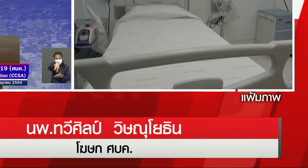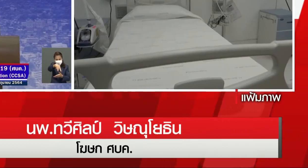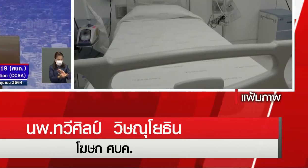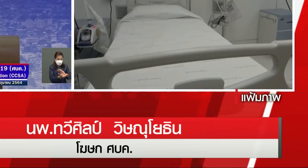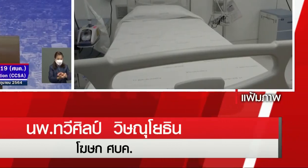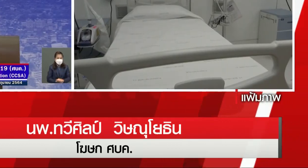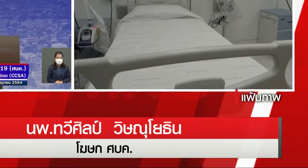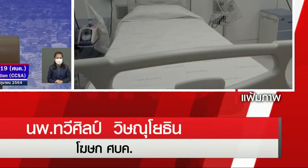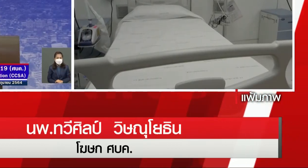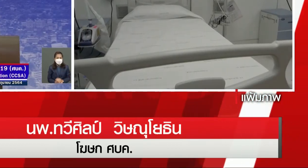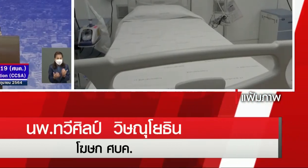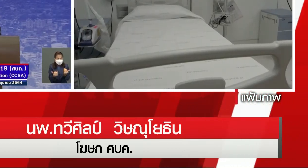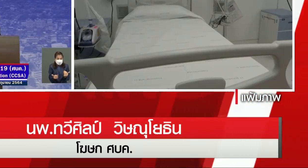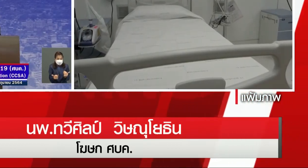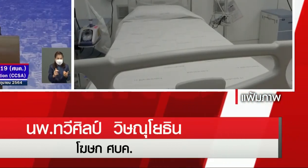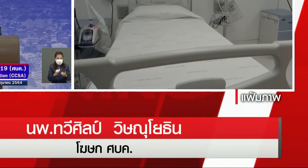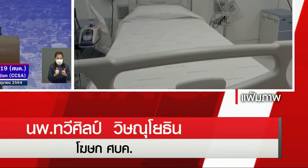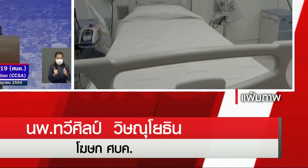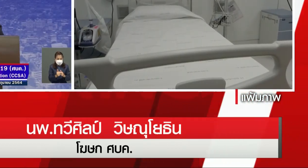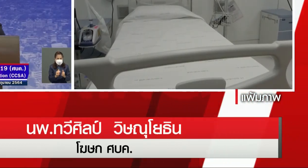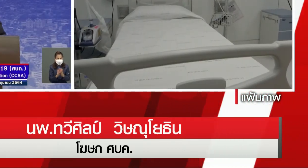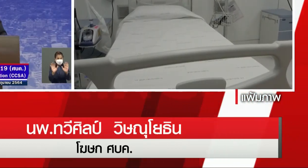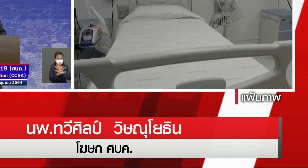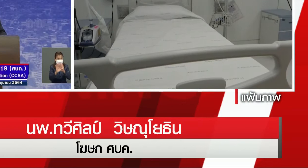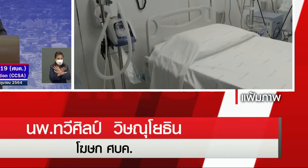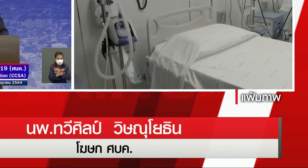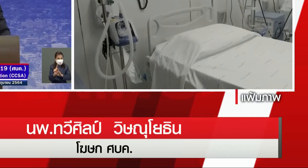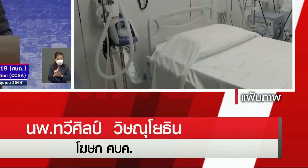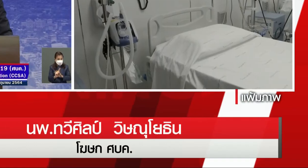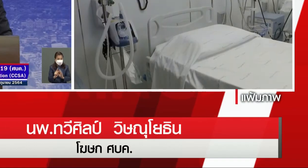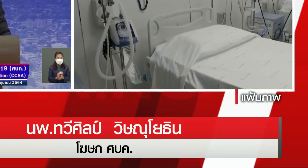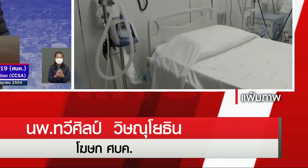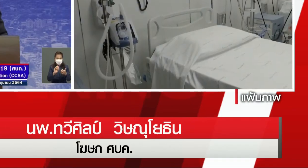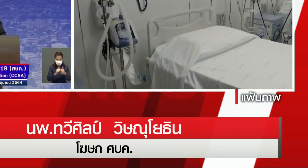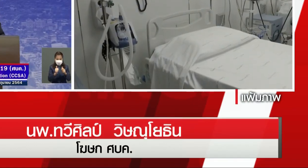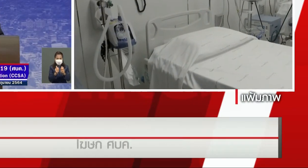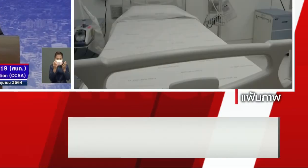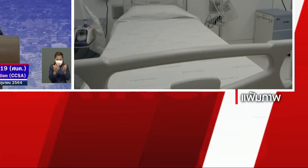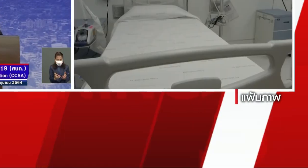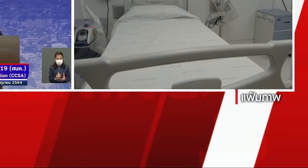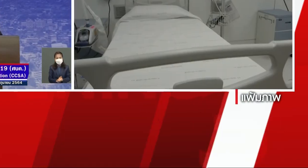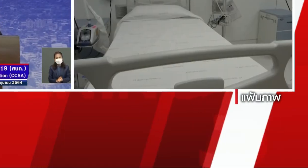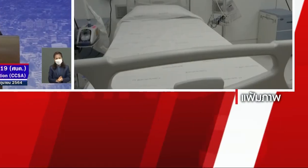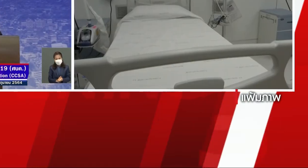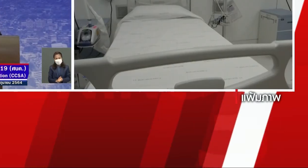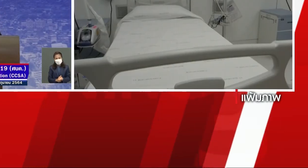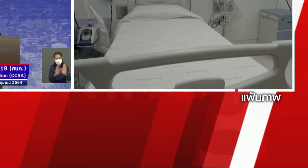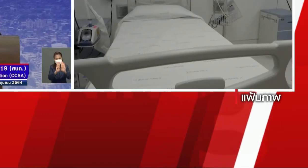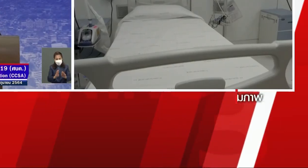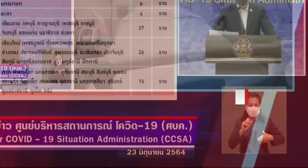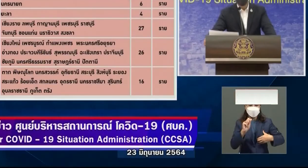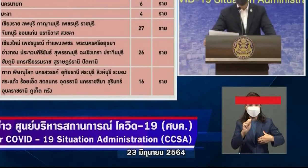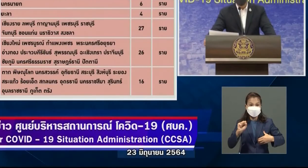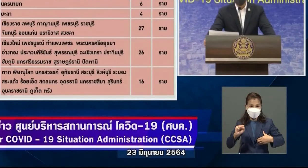วางไว้เนี่ยเรากำลังเจอสถานการณ์ที่เป็นลักษณะของสถานการณ์วิกฤติอย่างนี้ก็จะต้องใช้รูปแบบใหม่ๆก็มา